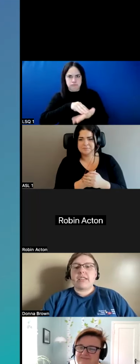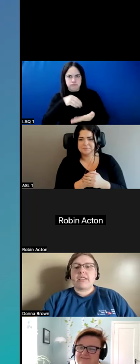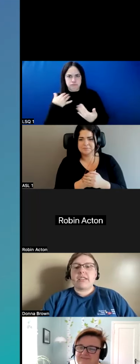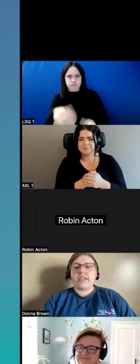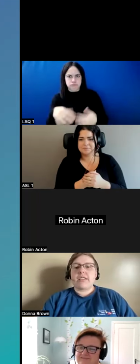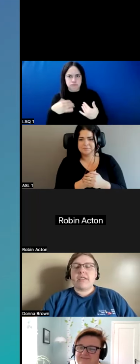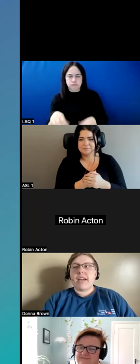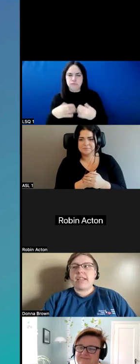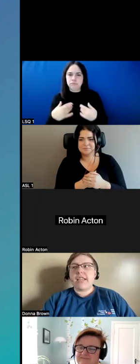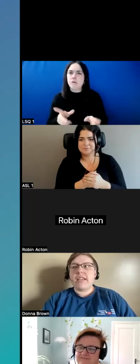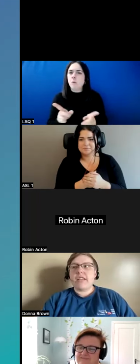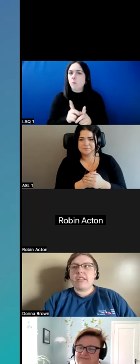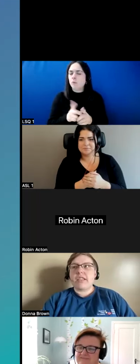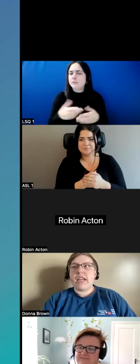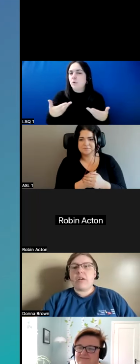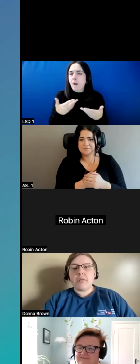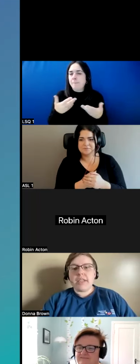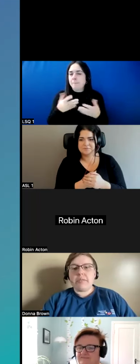Ce que j'ai appris,